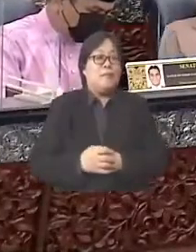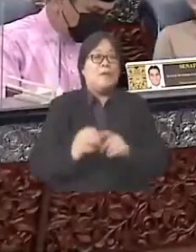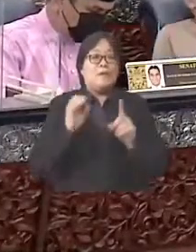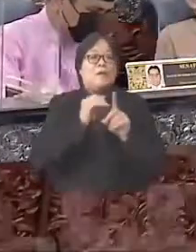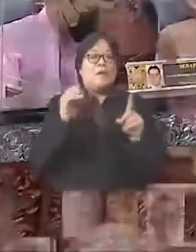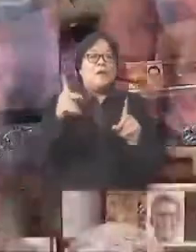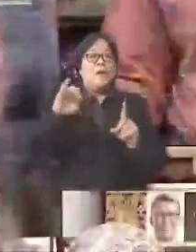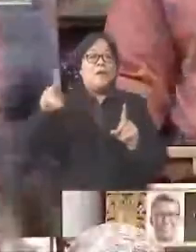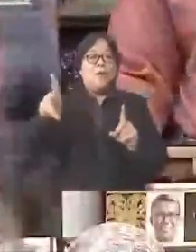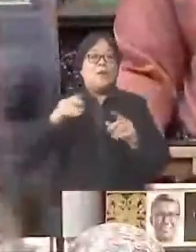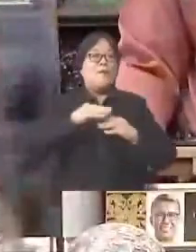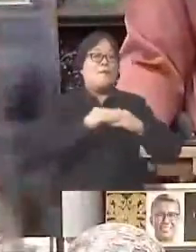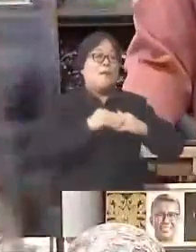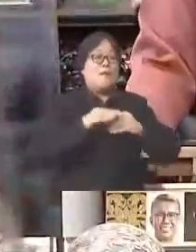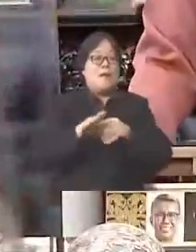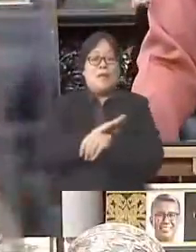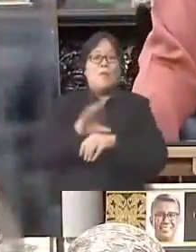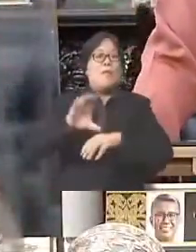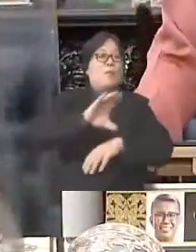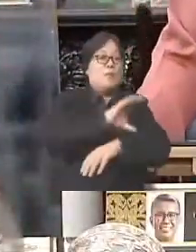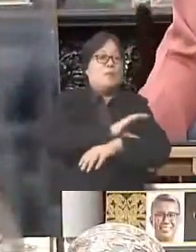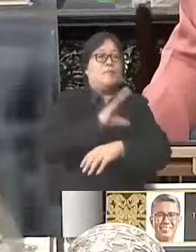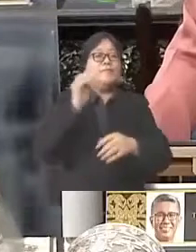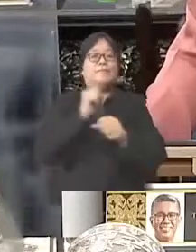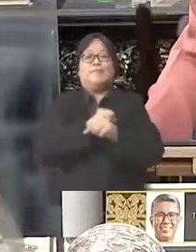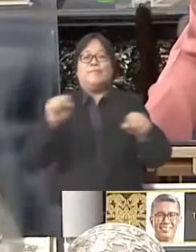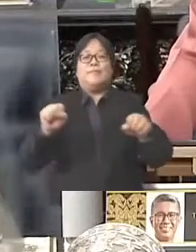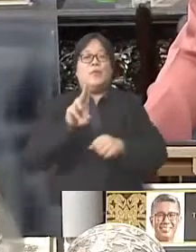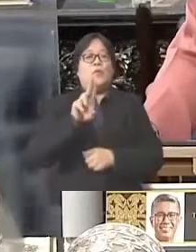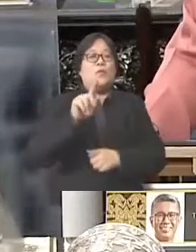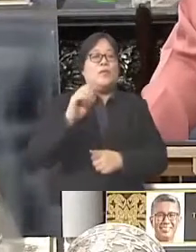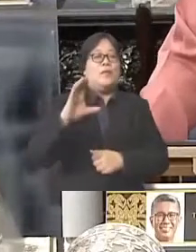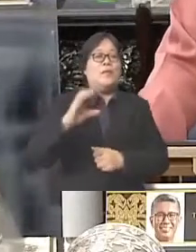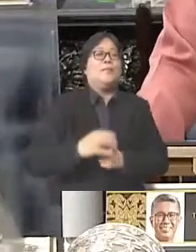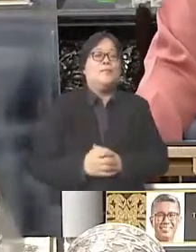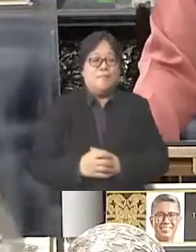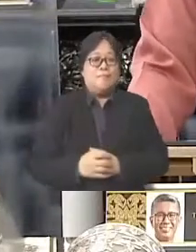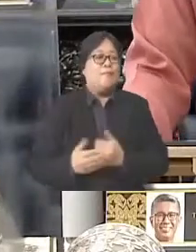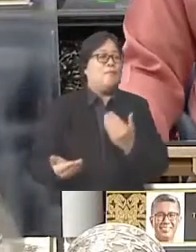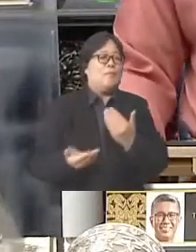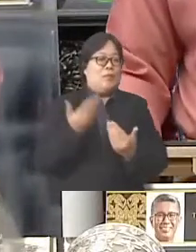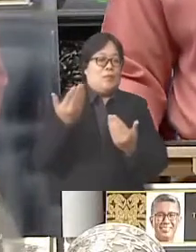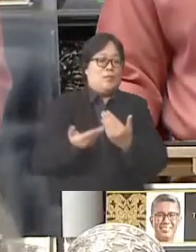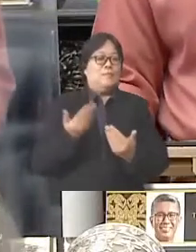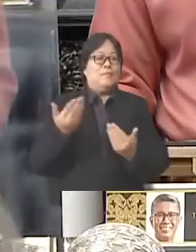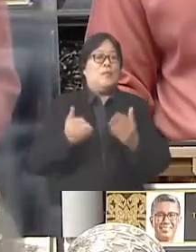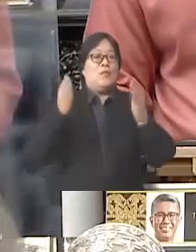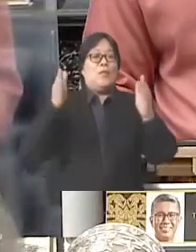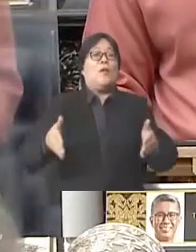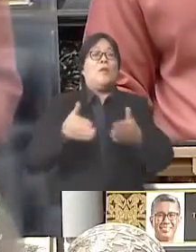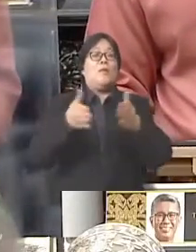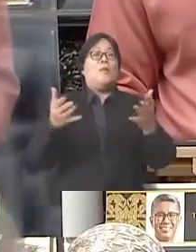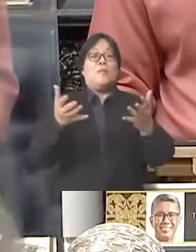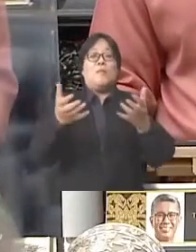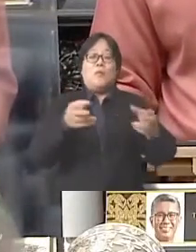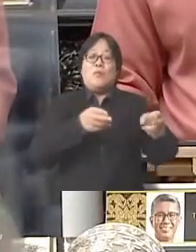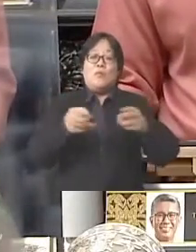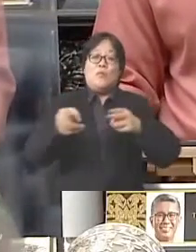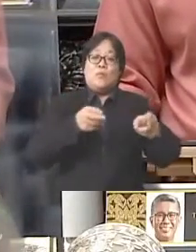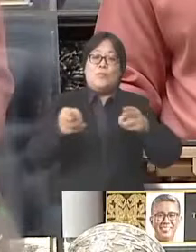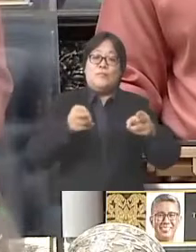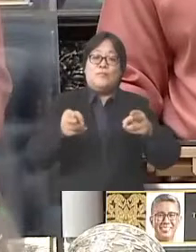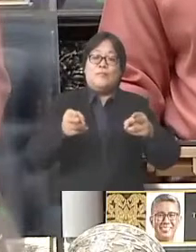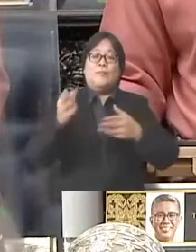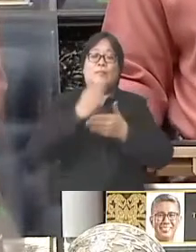100 kios dengan flexibility lengkap komputer akan disediakan di UT untuk memudahkan orang awamnya ingin betul